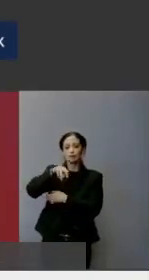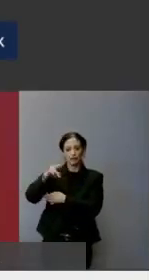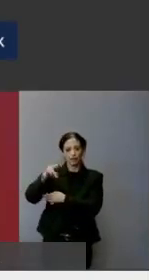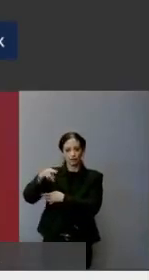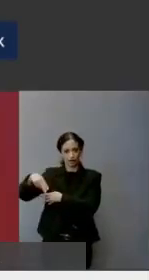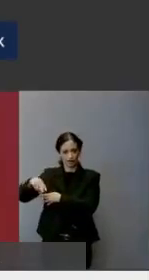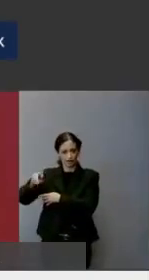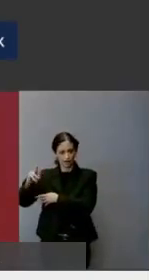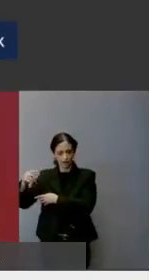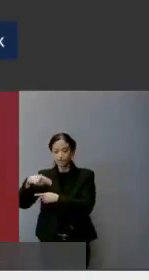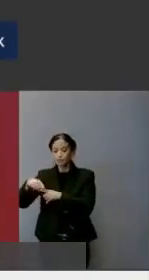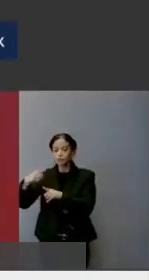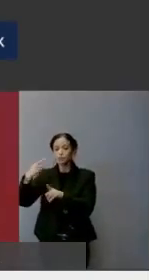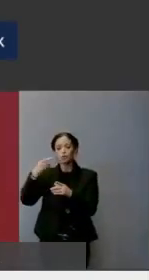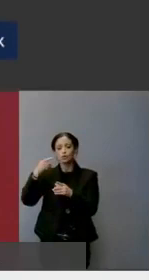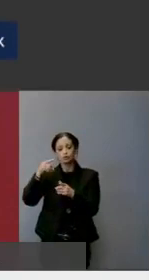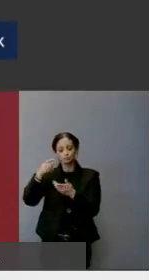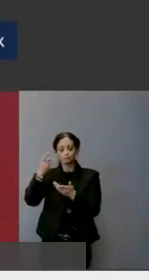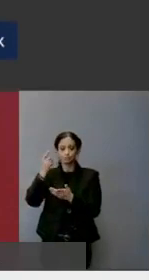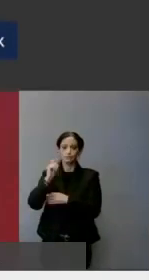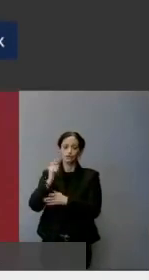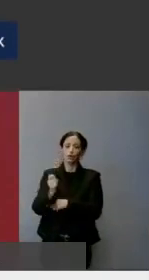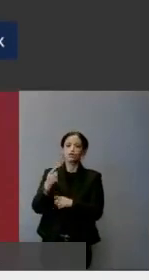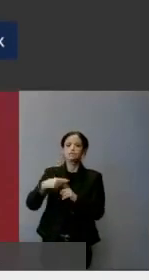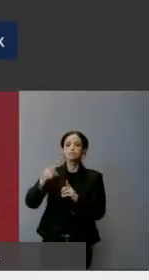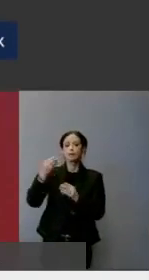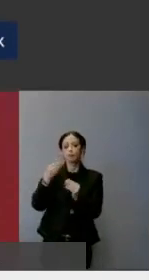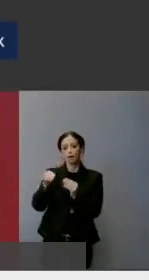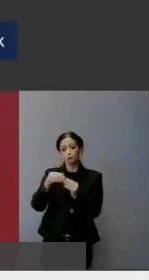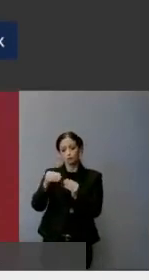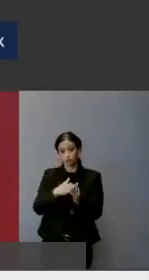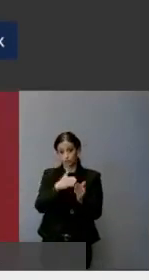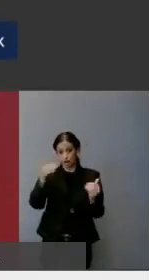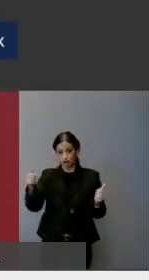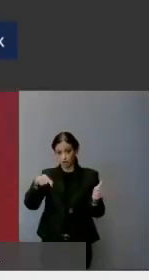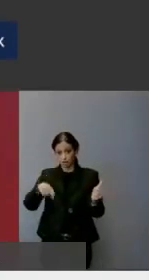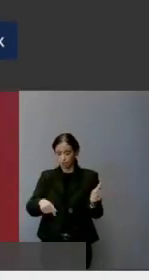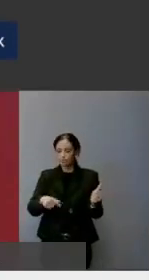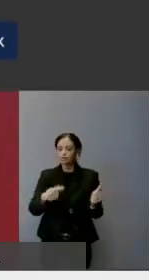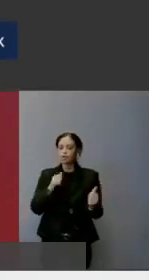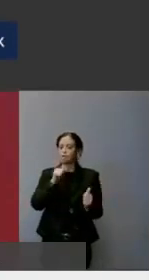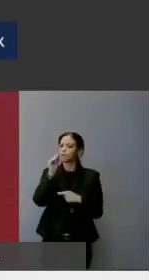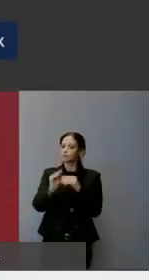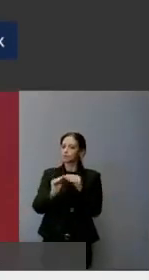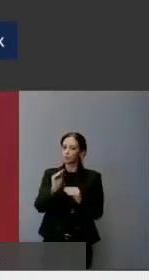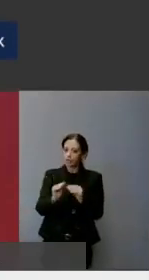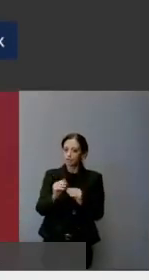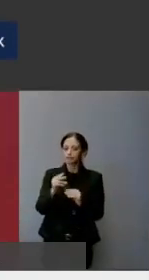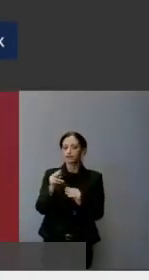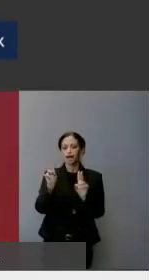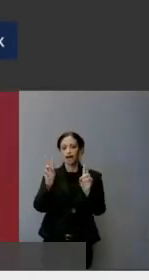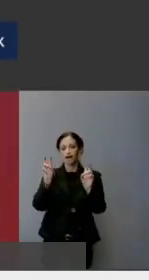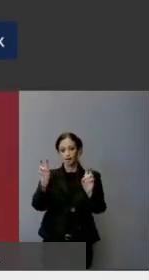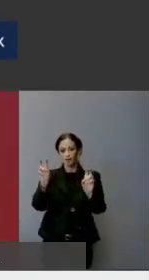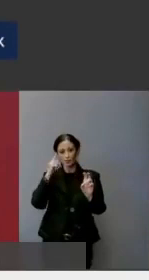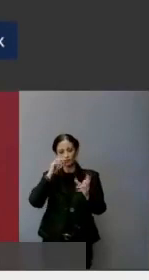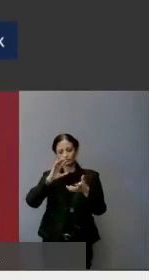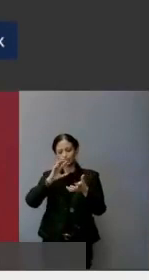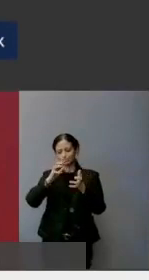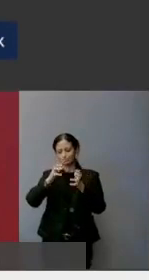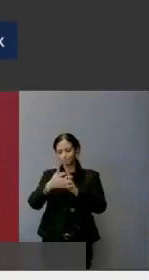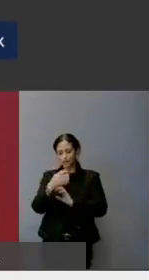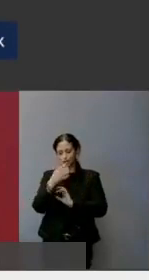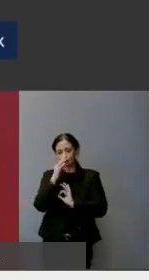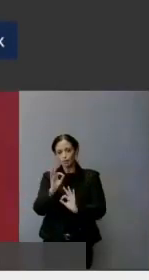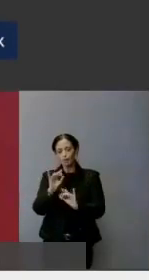manutenzione annua la prima domanda che ne faccia come pensate di affrontare un argomento molto complesso quali forti